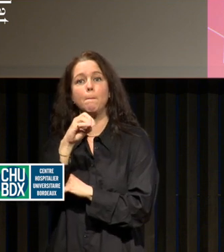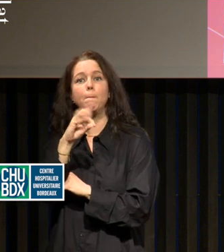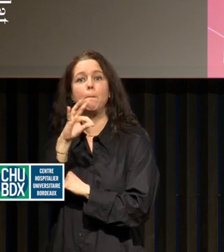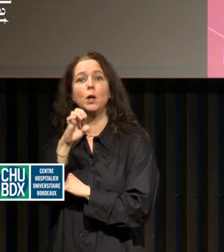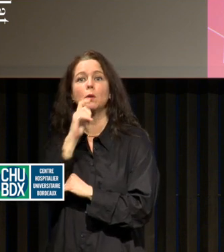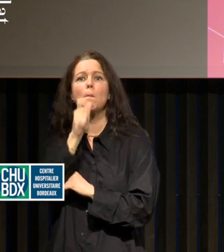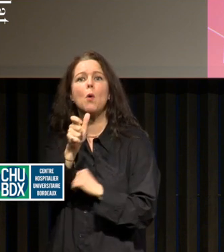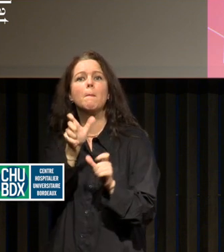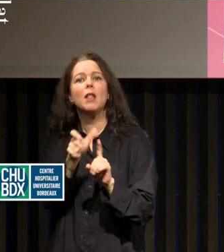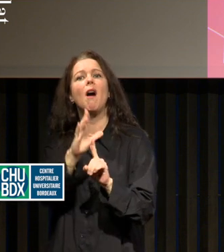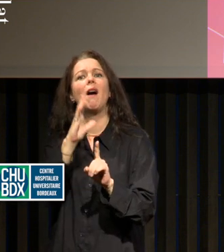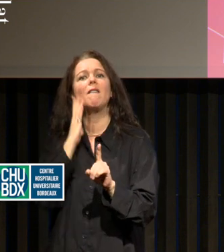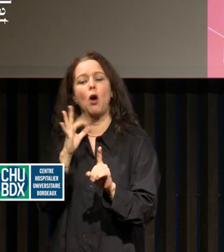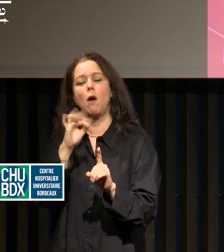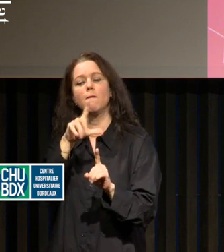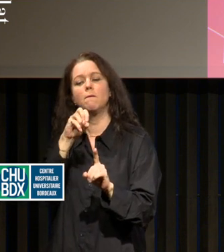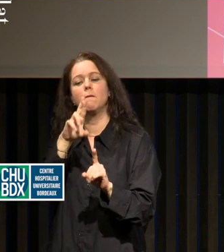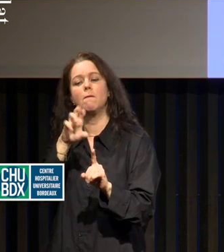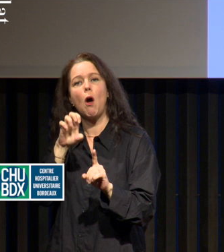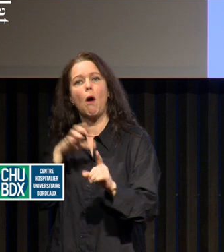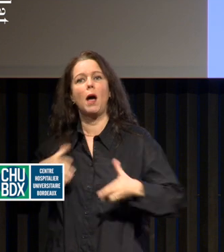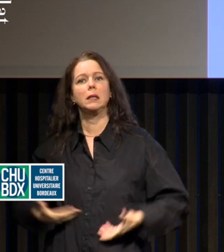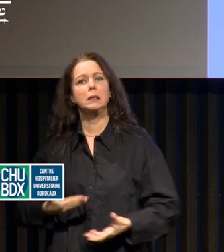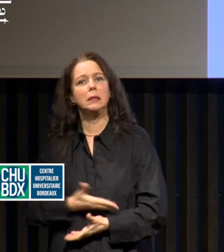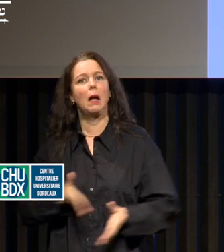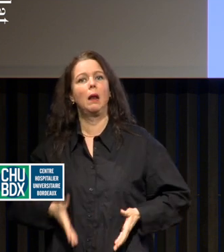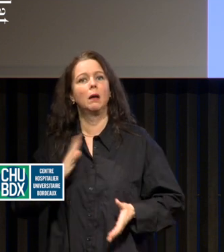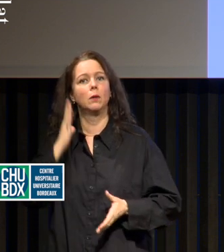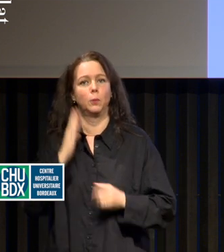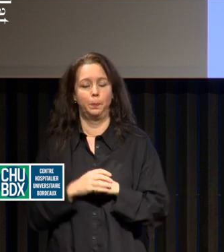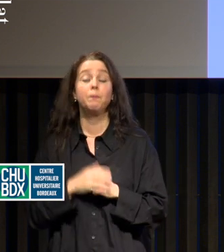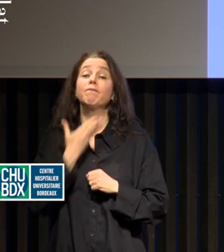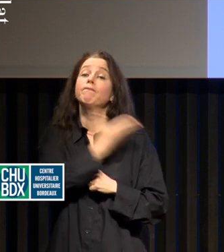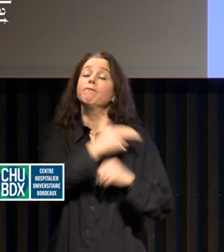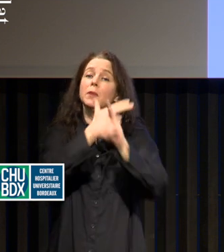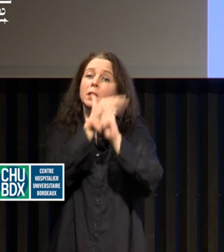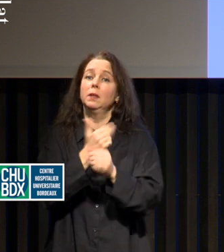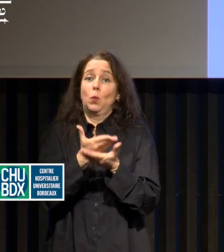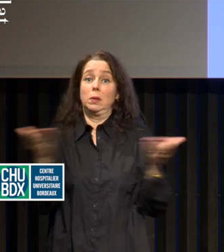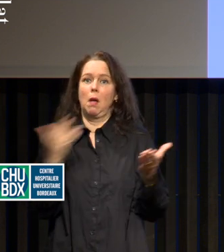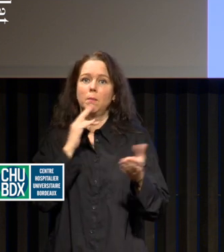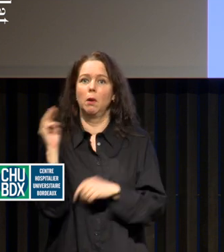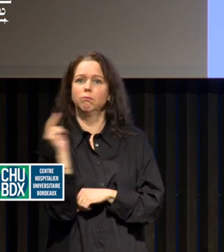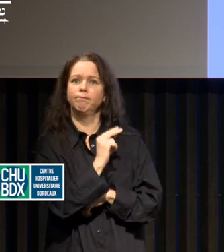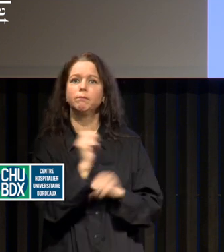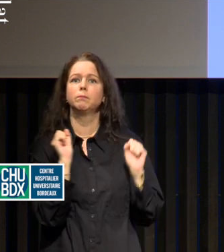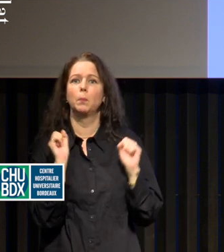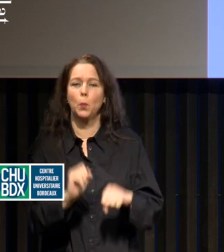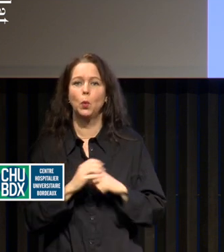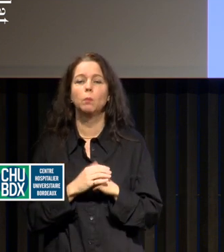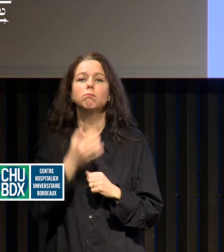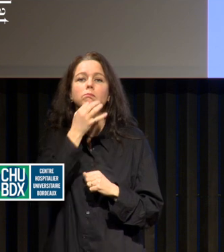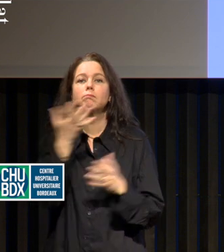flore intestinale ou la microflore intestinale. Alors, je vous ai mis une petite définition très, très simple, mais qui va vous donner une idée de ce